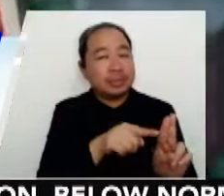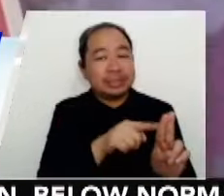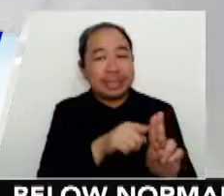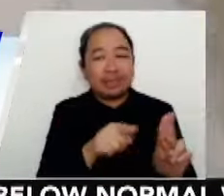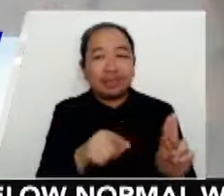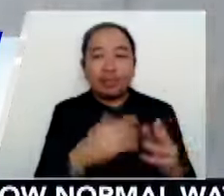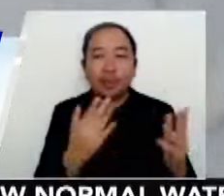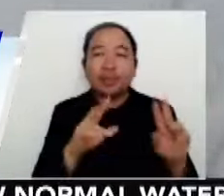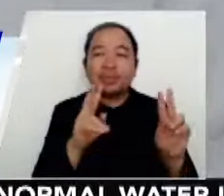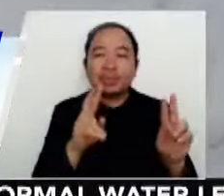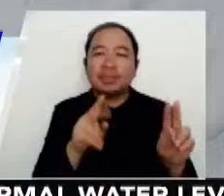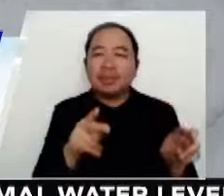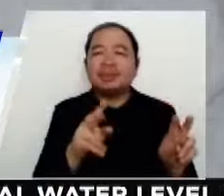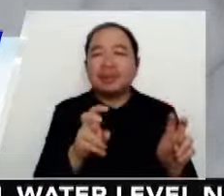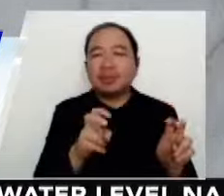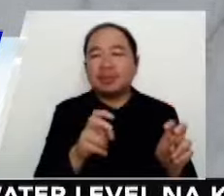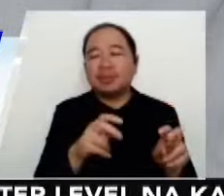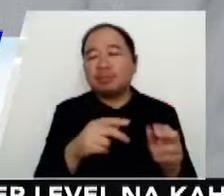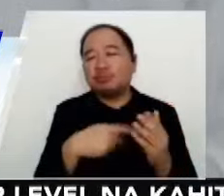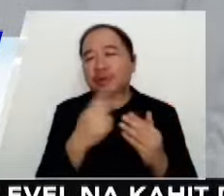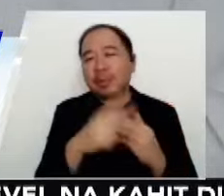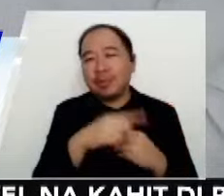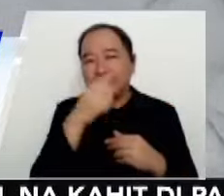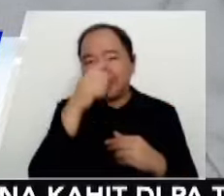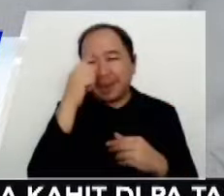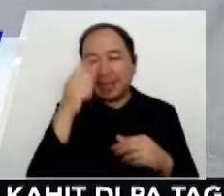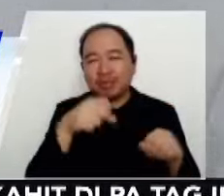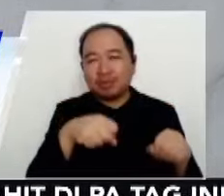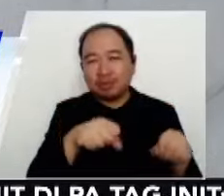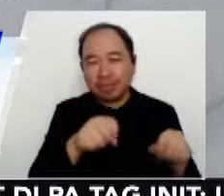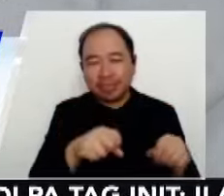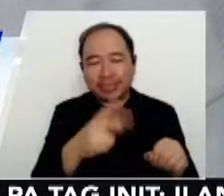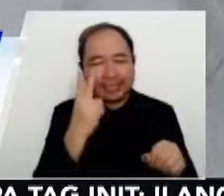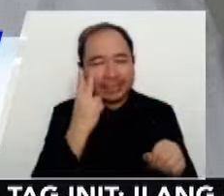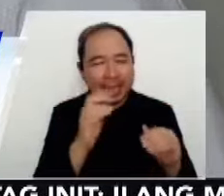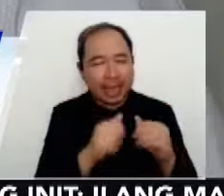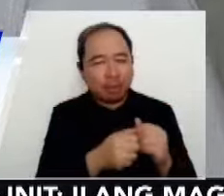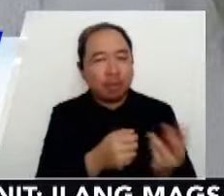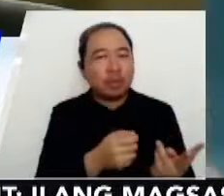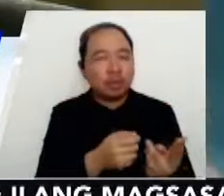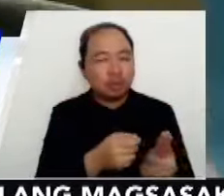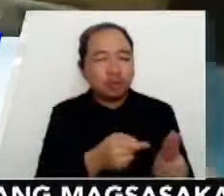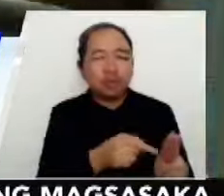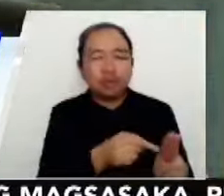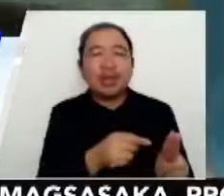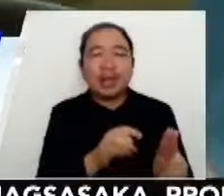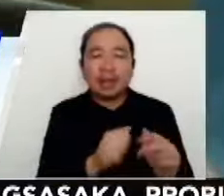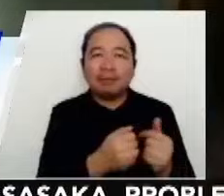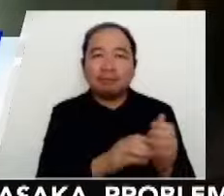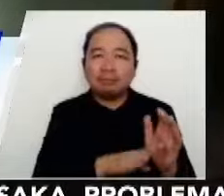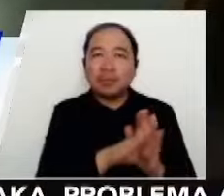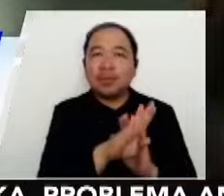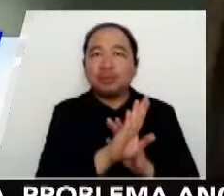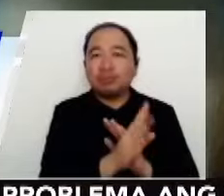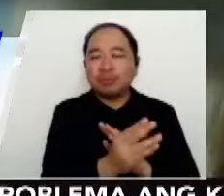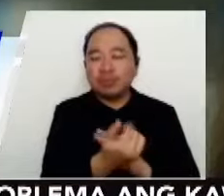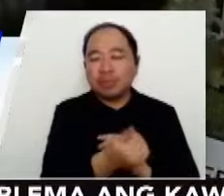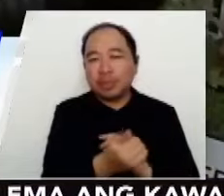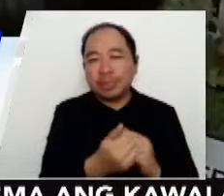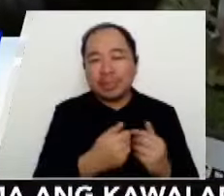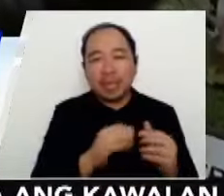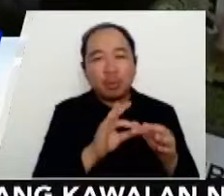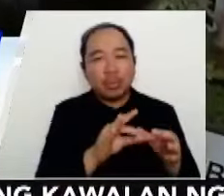Rider. Abangan po natin kung paano po mag-grow yung relationship ni Benji tsaka ni Neneng Bing. Sina Bryce at Princess